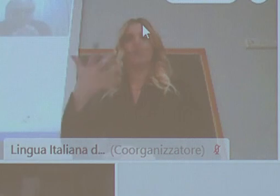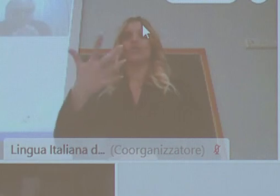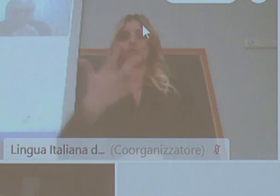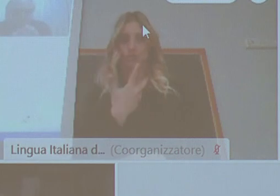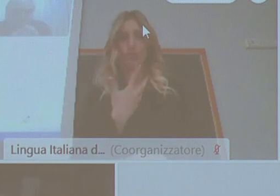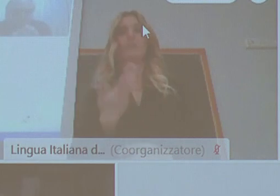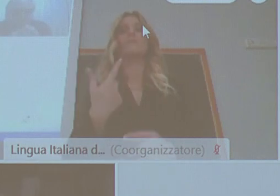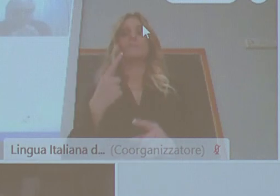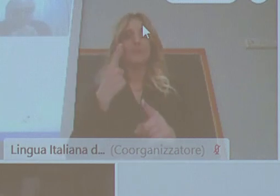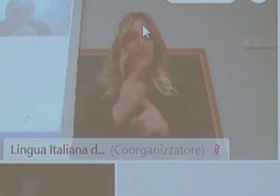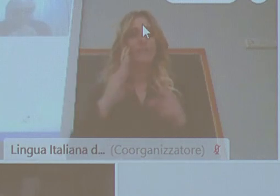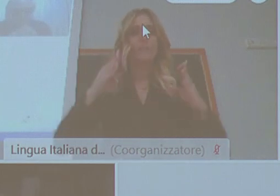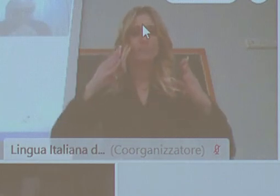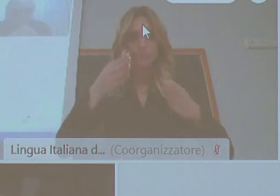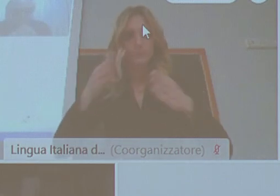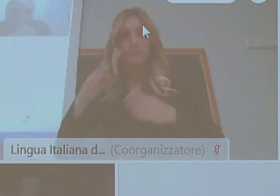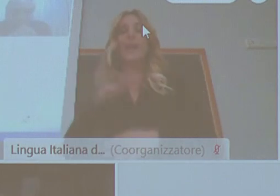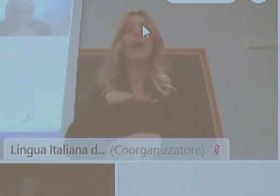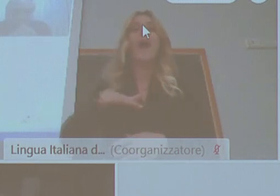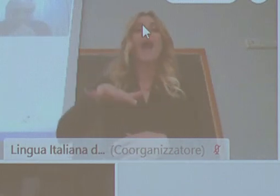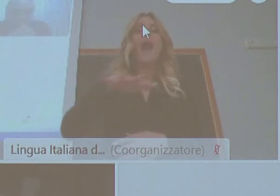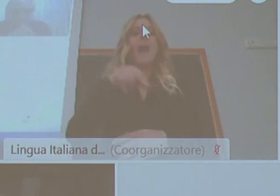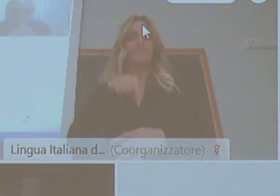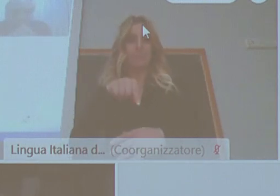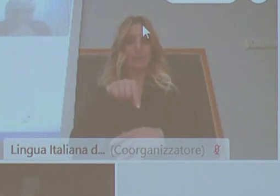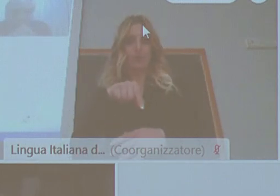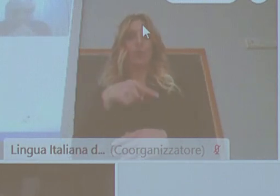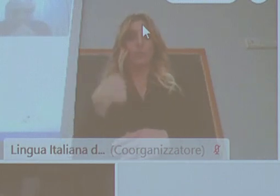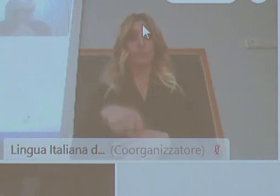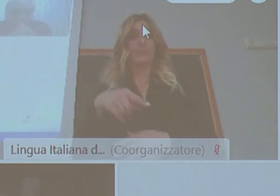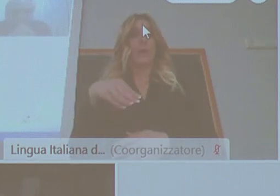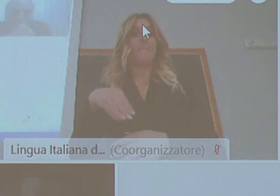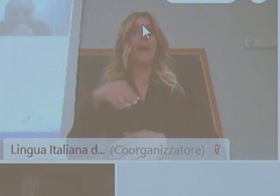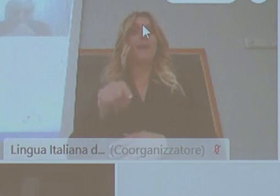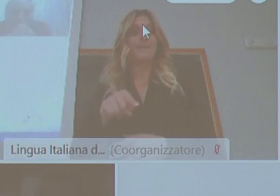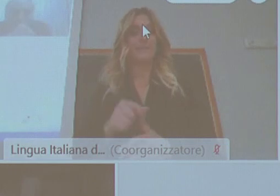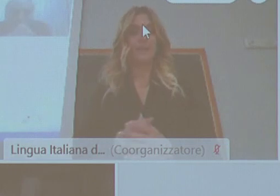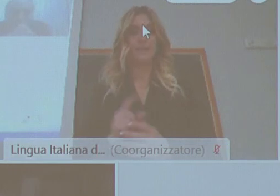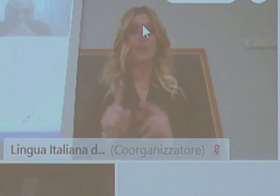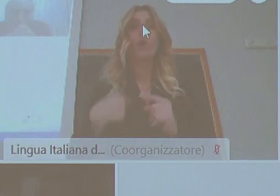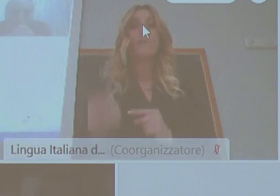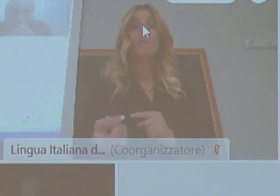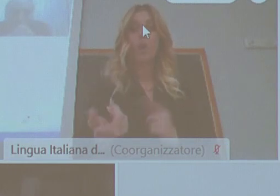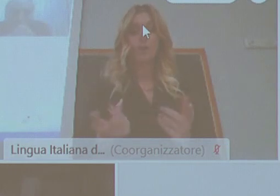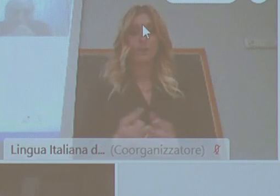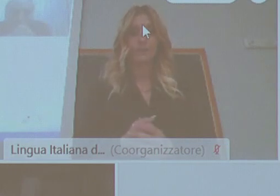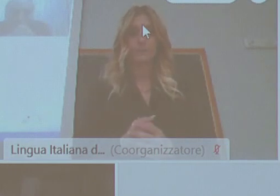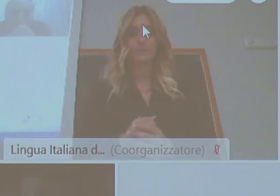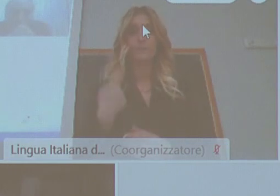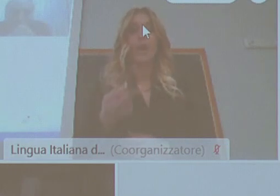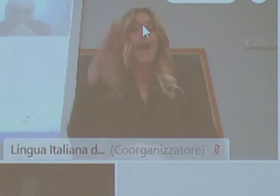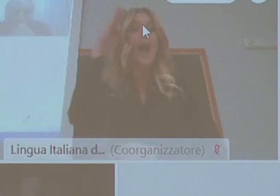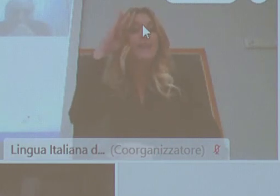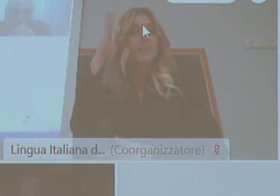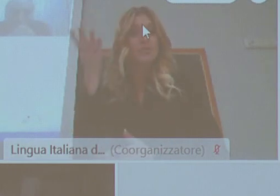saranno trattati, sviscerati nell'ambito di questo master. Poi appunto attenzione